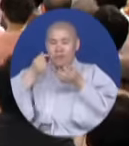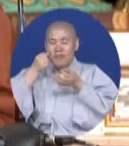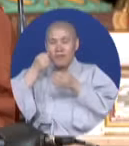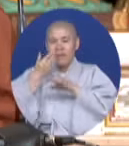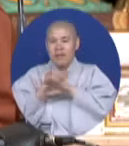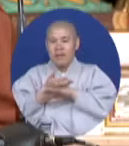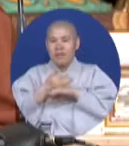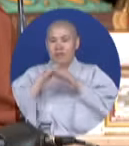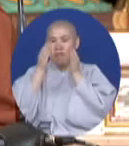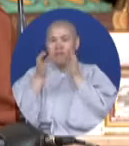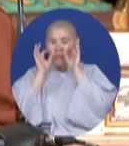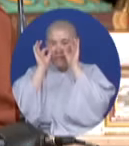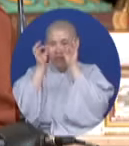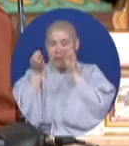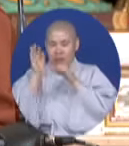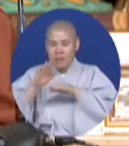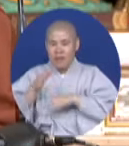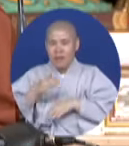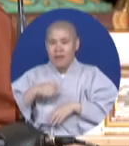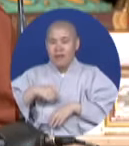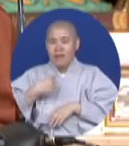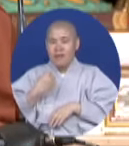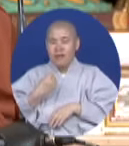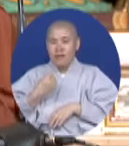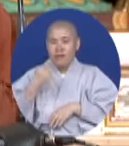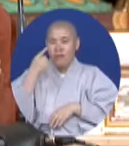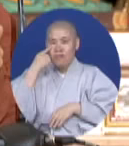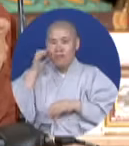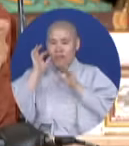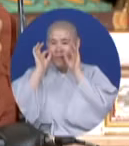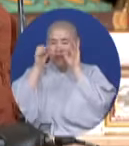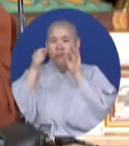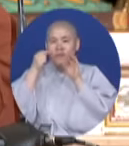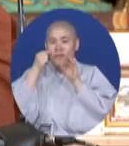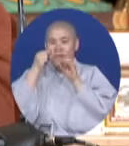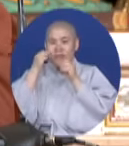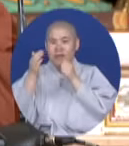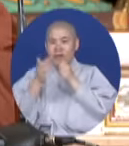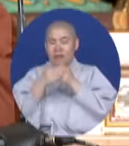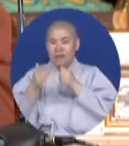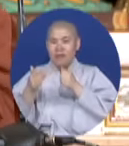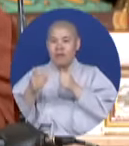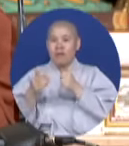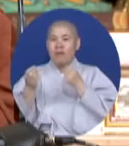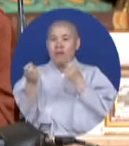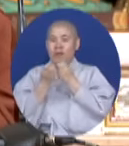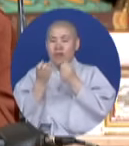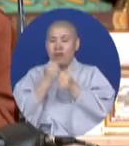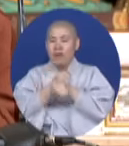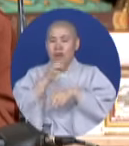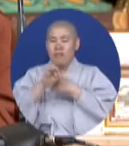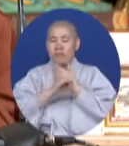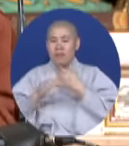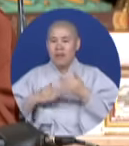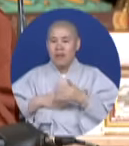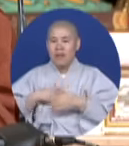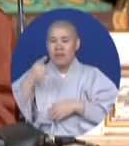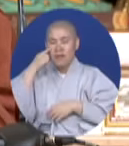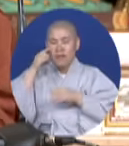자기 눈이 안 보이니까 어떻게 하면 내가 내 눈을 볼 수 있을까